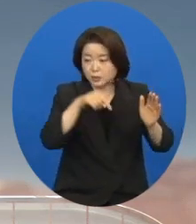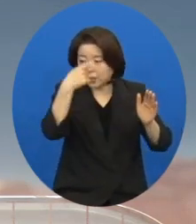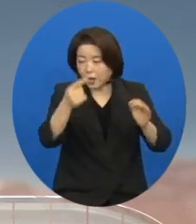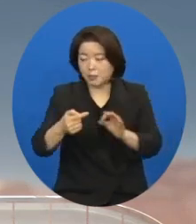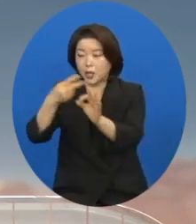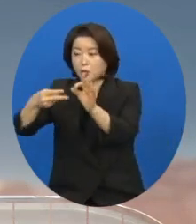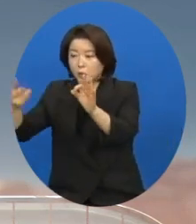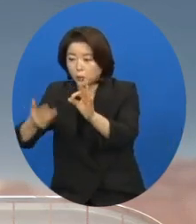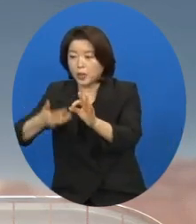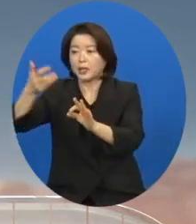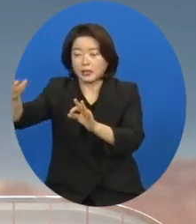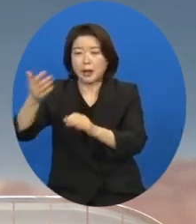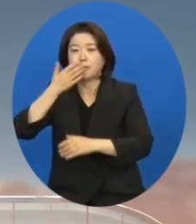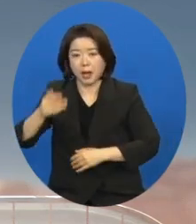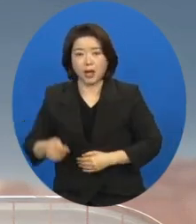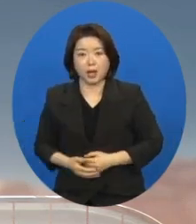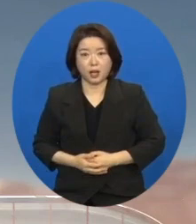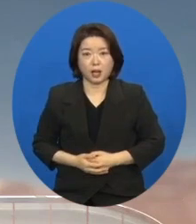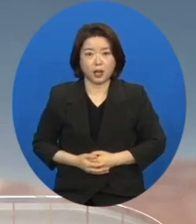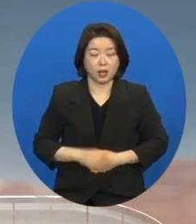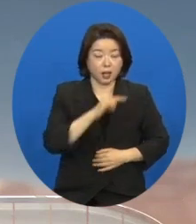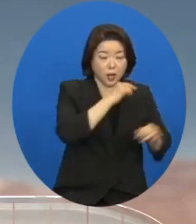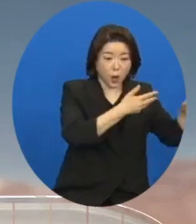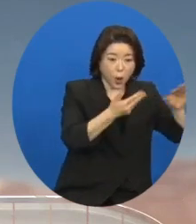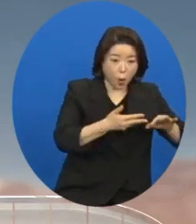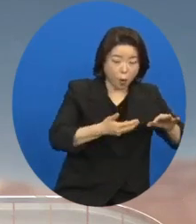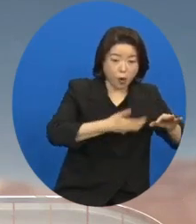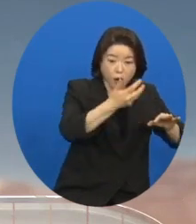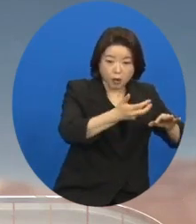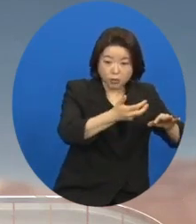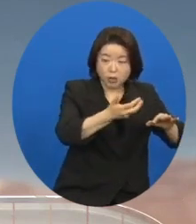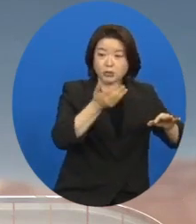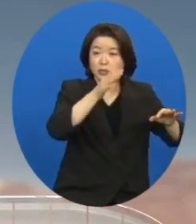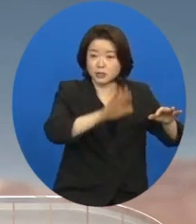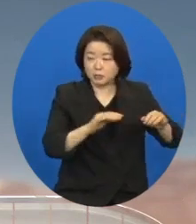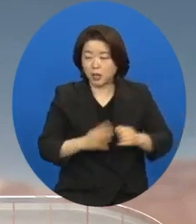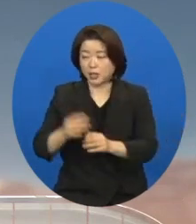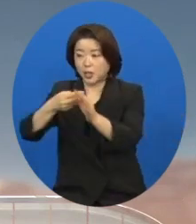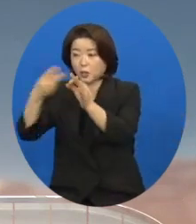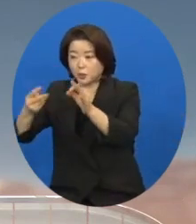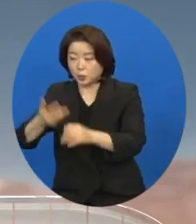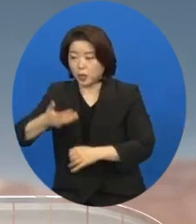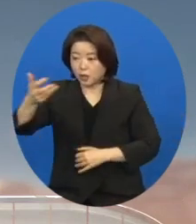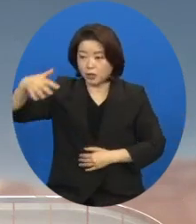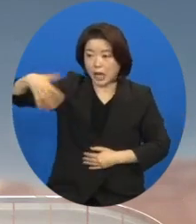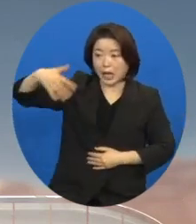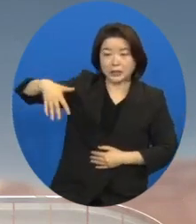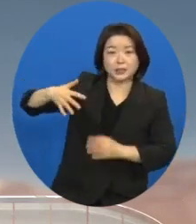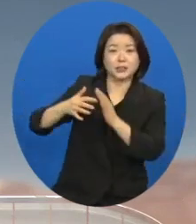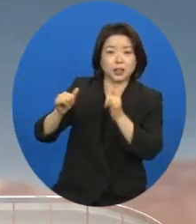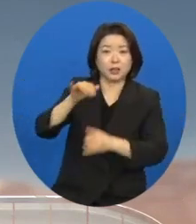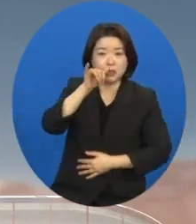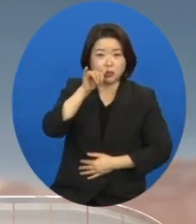홍해조차도 건너지 못한 사람이 있을 수 있고요. 홍해는 건넜지만 요단강은 건너지 않은 사람들이 있어요.